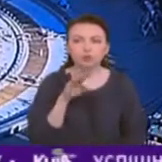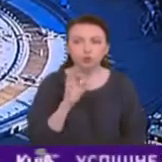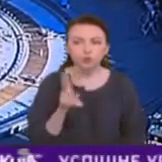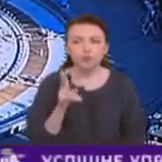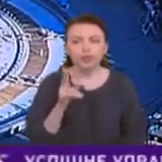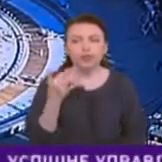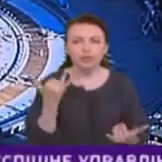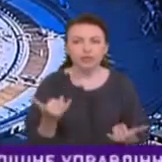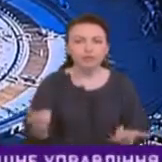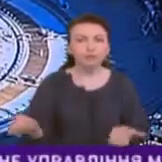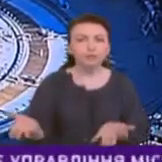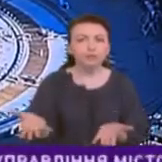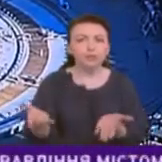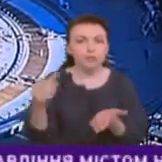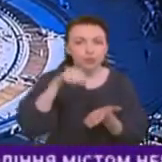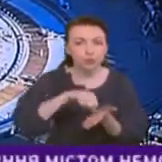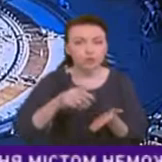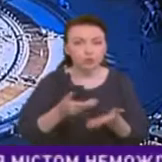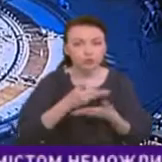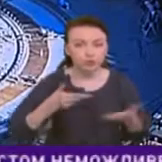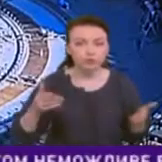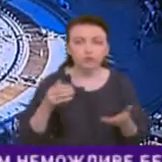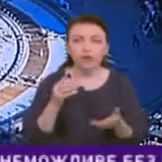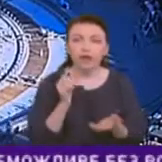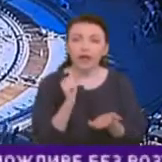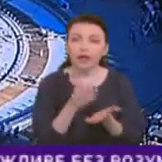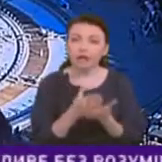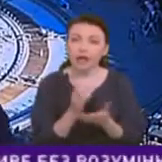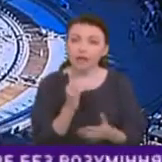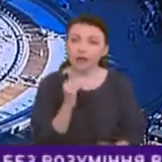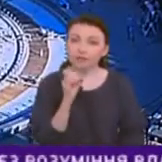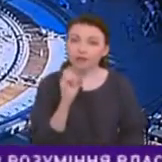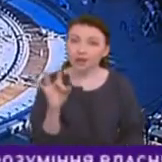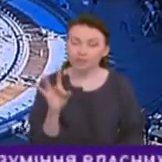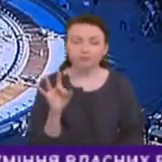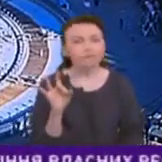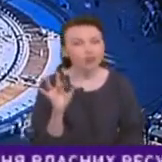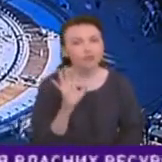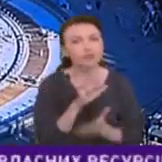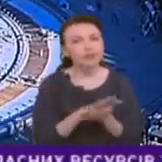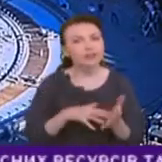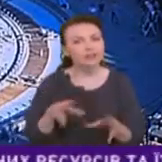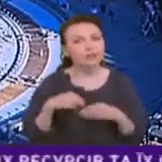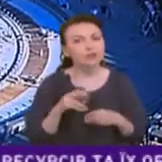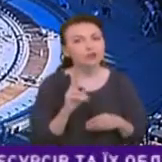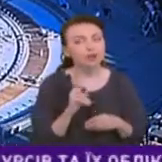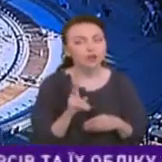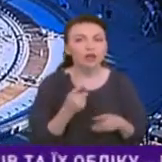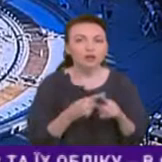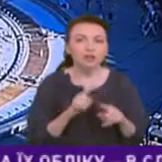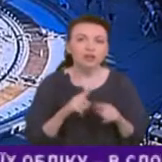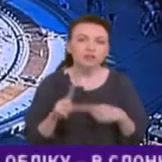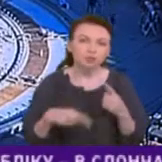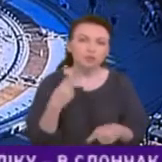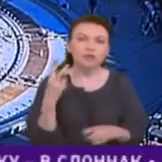нашого ефіру або етеру, як ми говорили в попередній годині, або тим, хто з нами йде далі. В будь-якому разі, я сподіваюся, що і